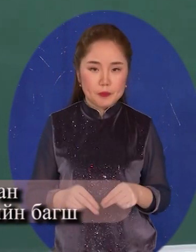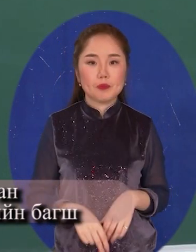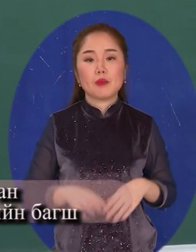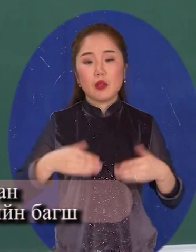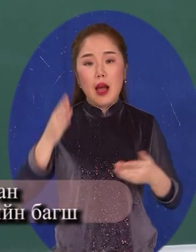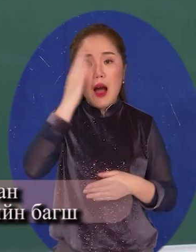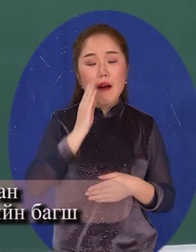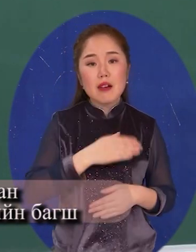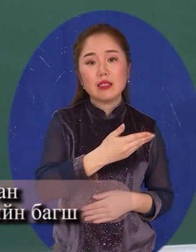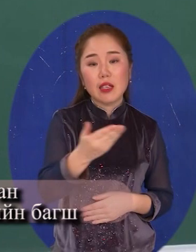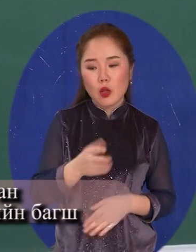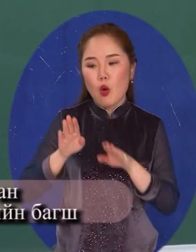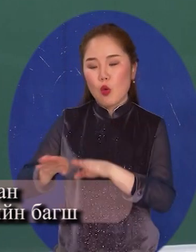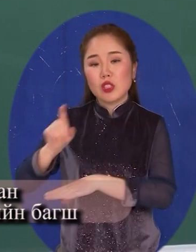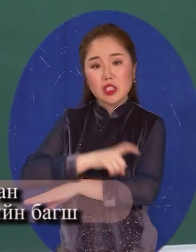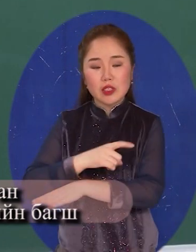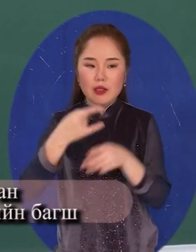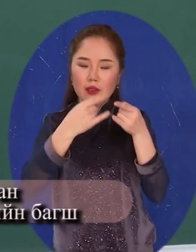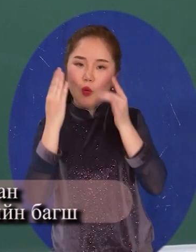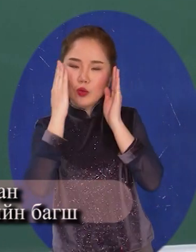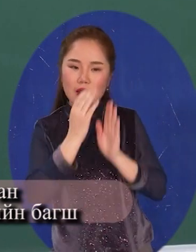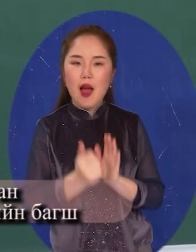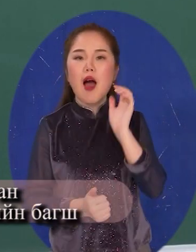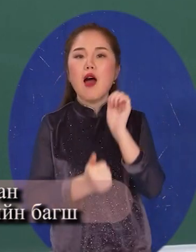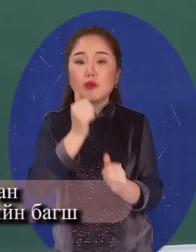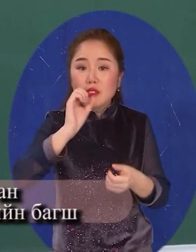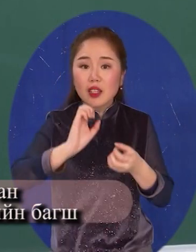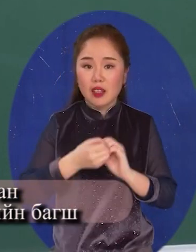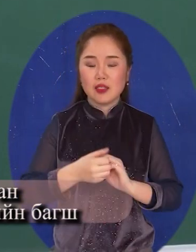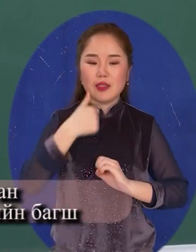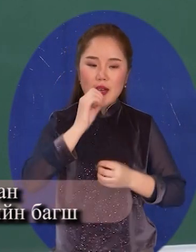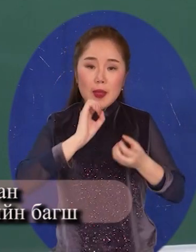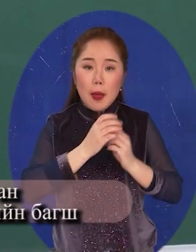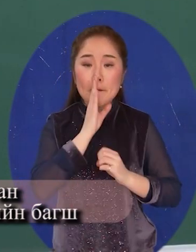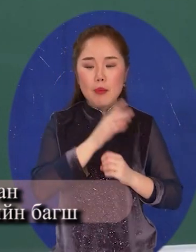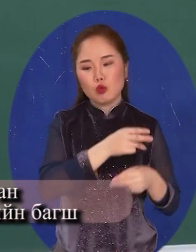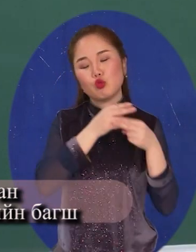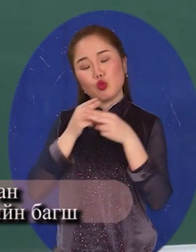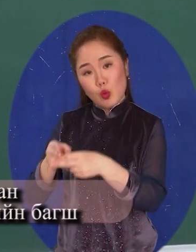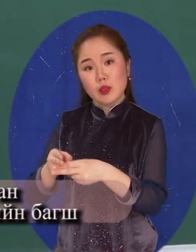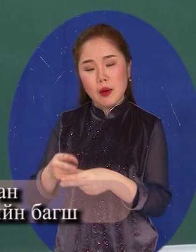Ата-аналар, балаларыңыздың сабаққа табысты, белсенді қатысуына көмектесулеріңізді тілеймін.